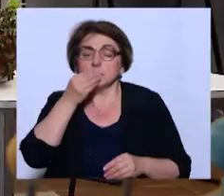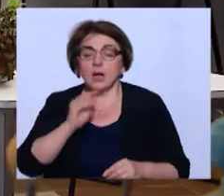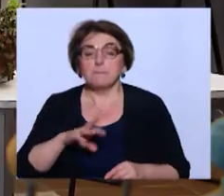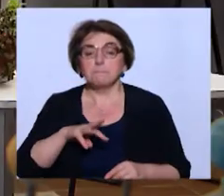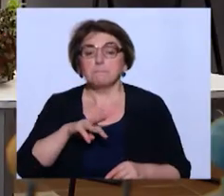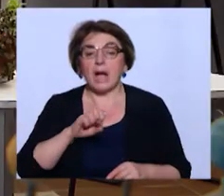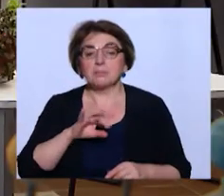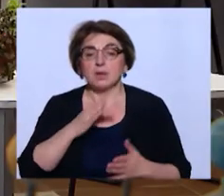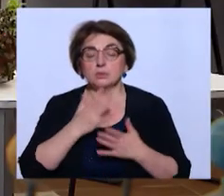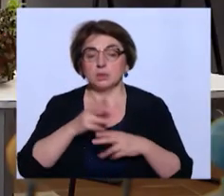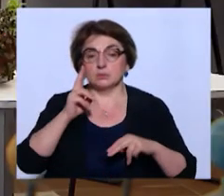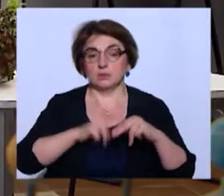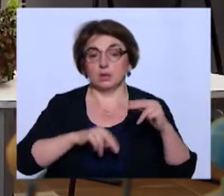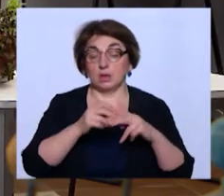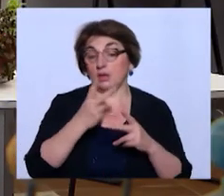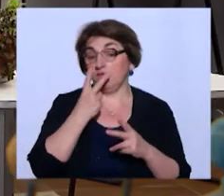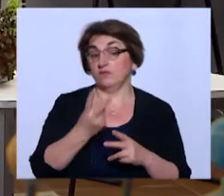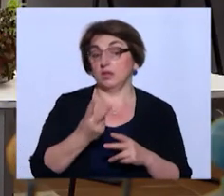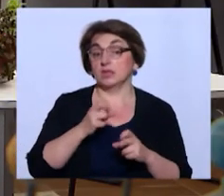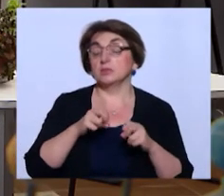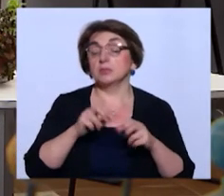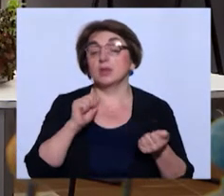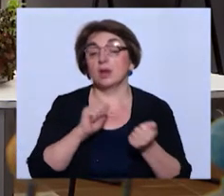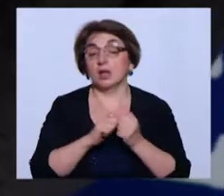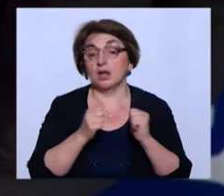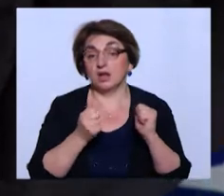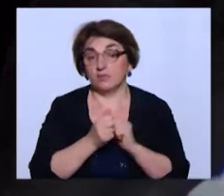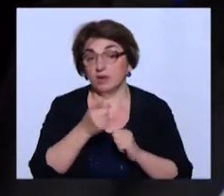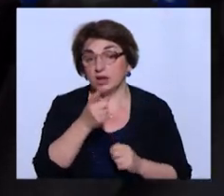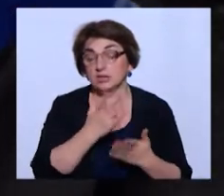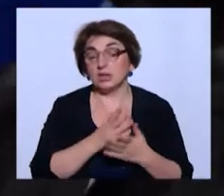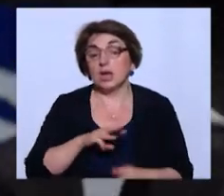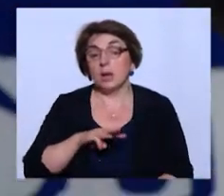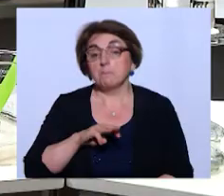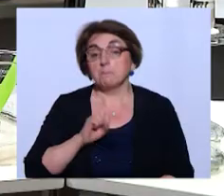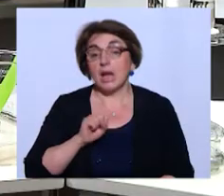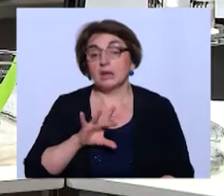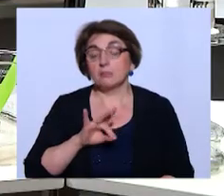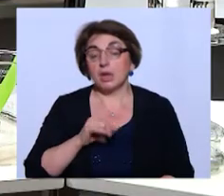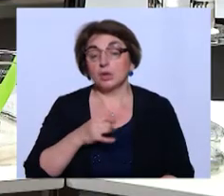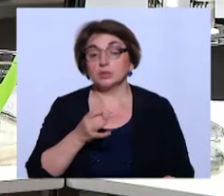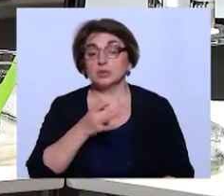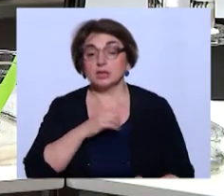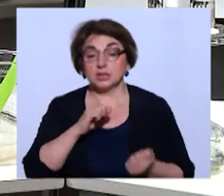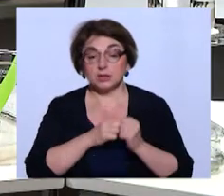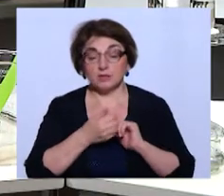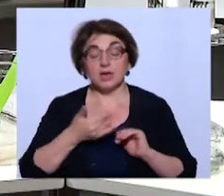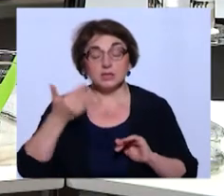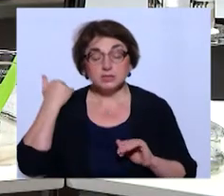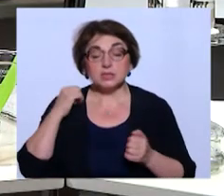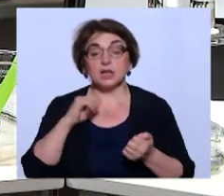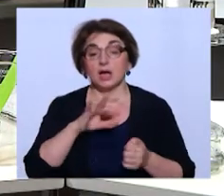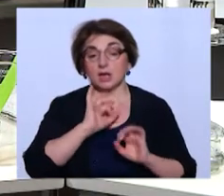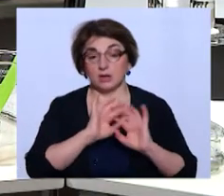მე მოგიტანე შენ საილუსტრაციოდ მარმარილოს რამდენიმე ნატეხი, თეთრი მარმარილოა და ჩვენ წინაგაკვეთილებზე ვისაუბრეთ,